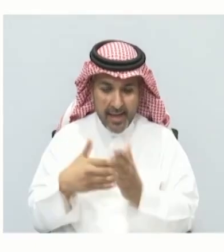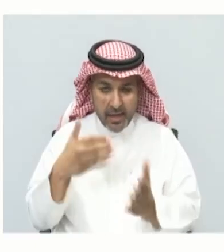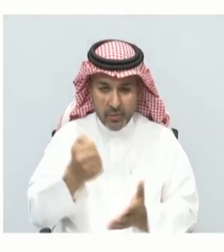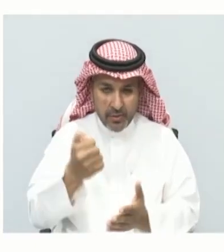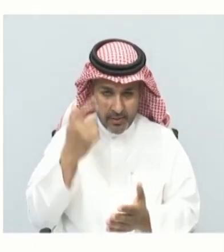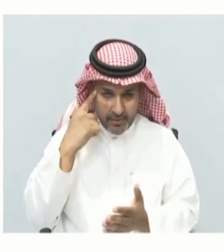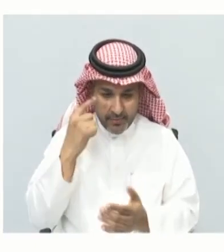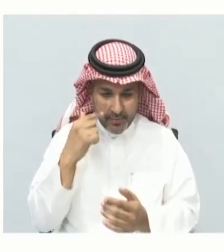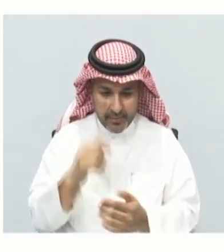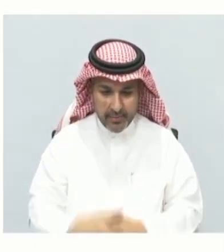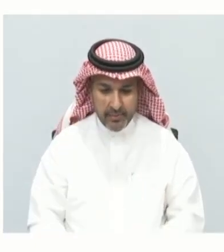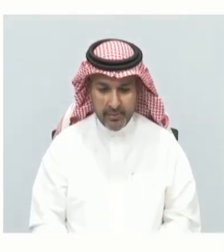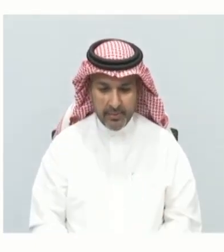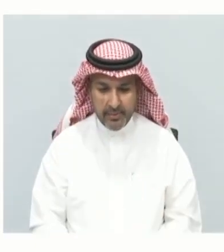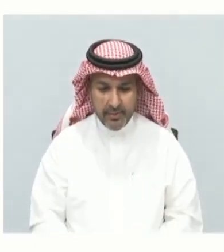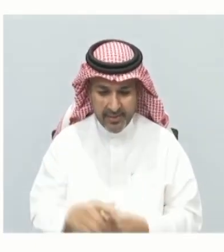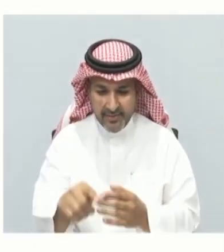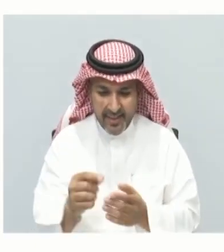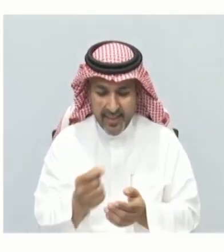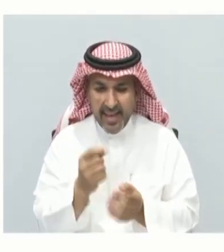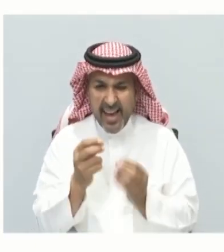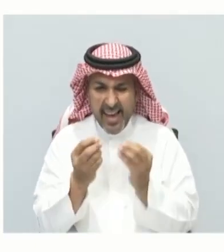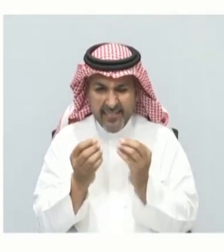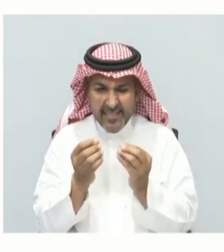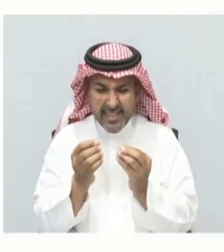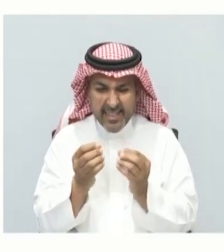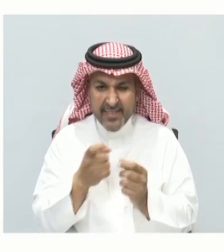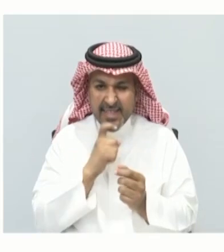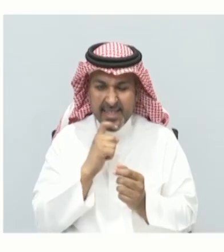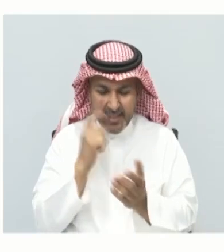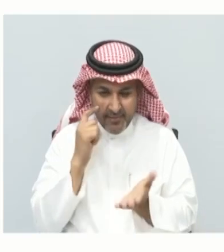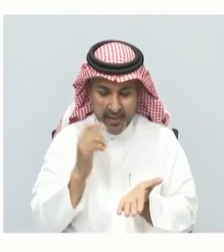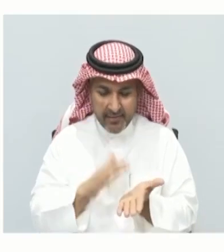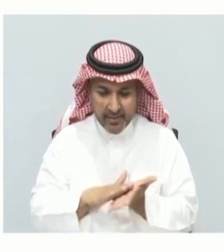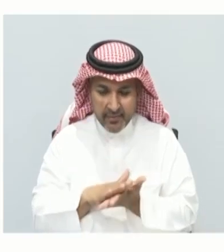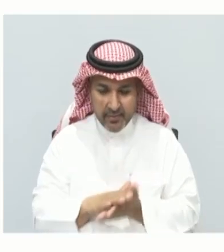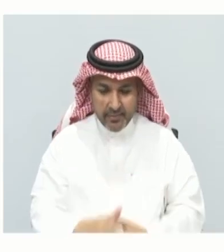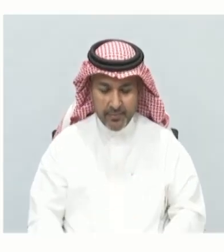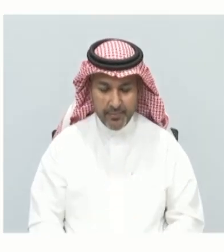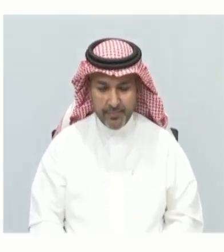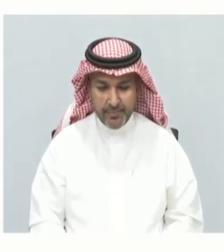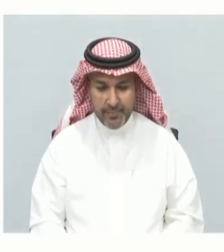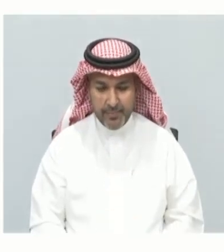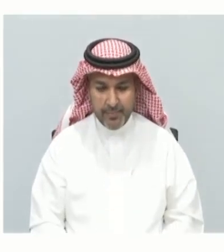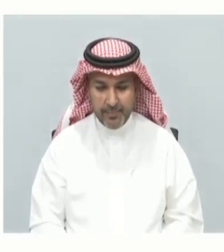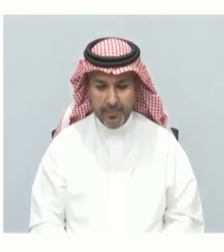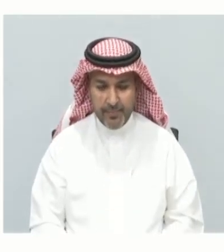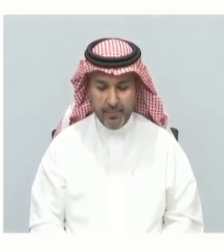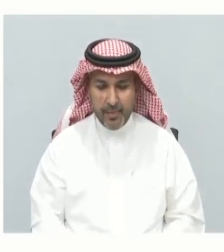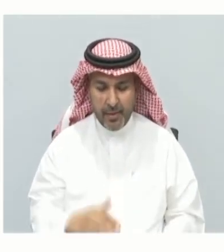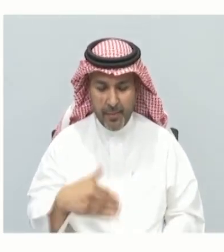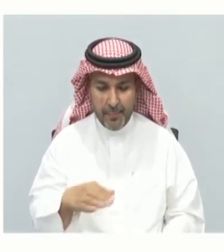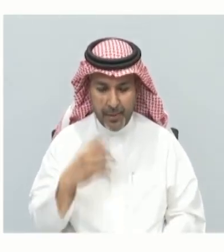الحبر يطبع خفيف حاول تزيد الحبر كثيرا على العجلات حتى تطبع معك التجربه بشكل جيد بعد ذلك قمت